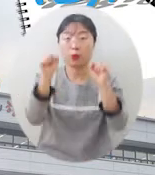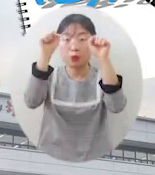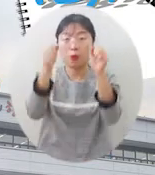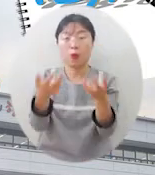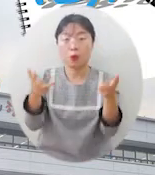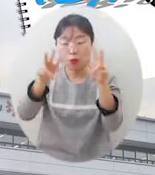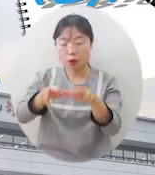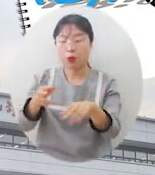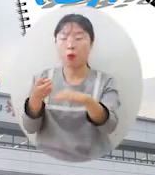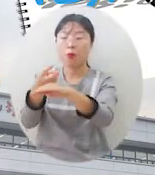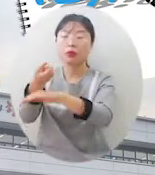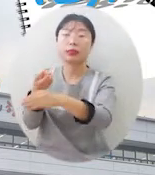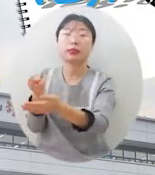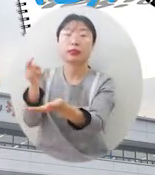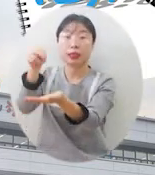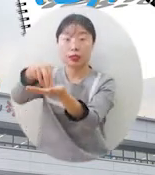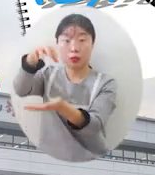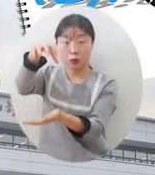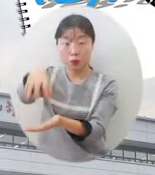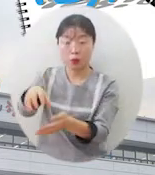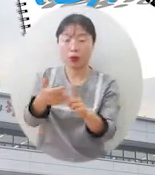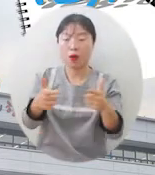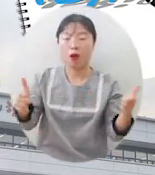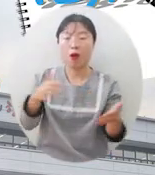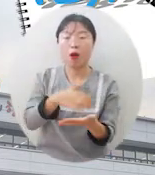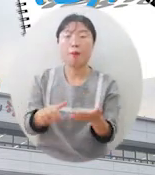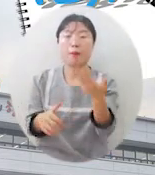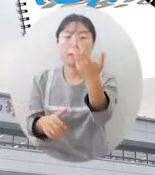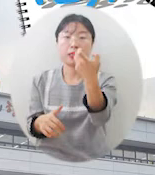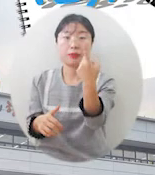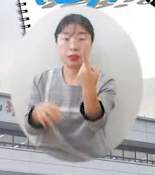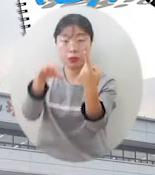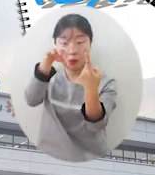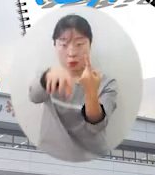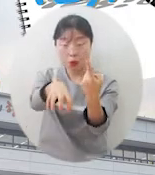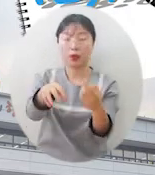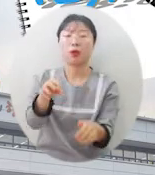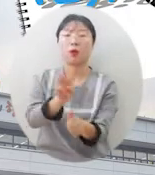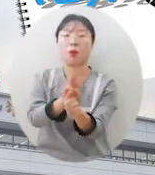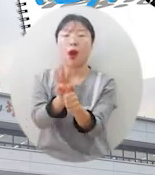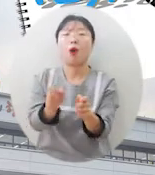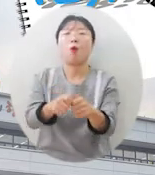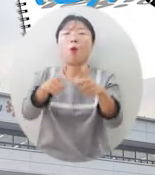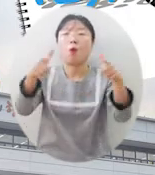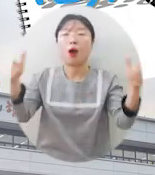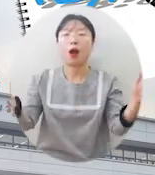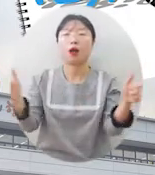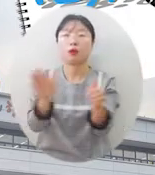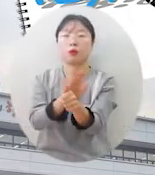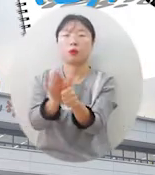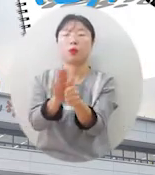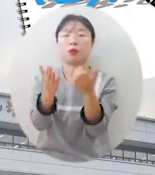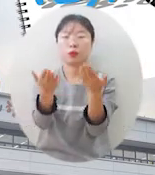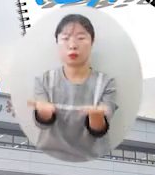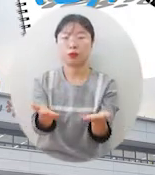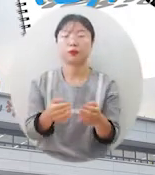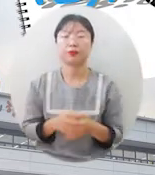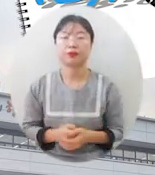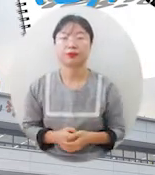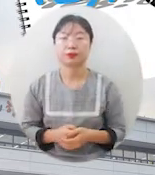81개소에서 와이파이를 사용할 수 있으며 상세 위치는 의왕시 홈페이지에서 공공 와이파이를 검색하면